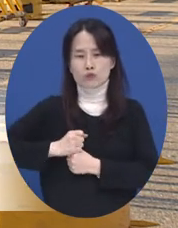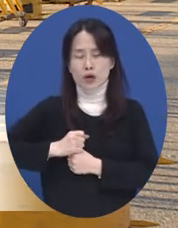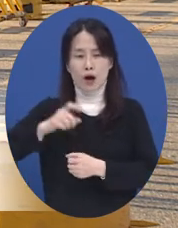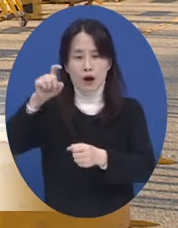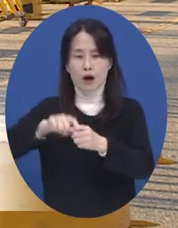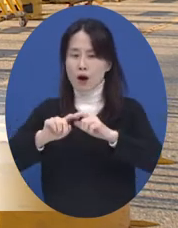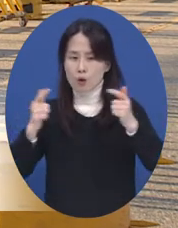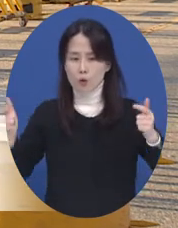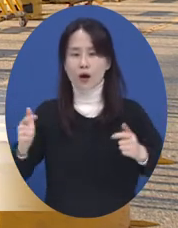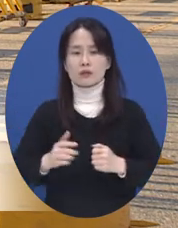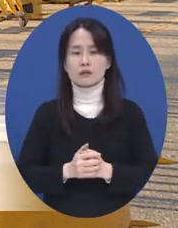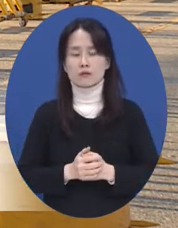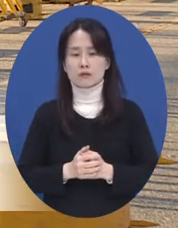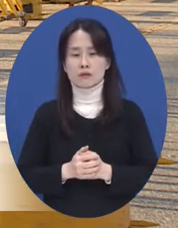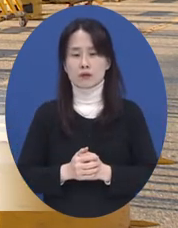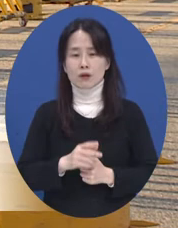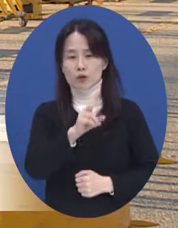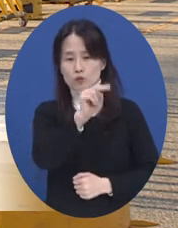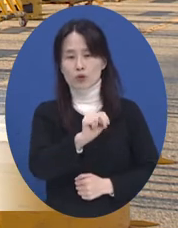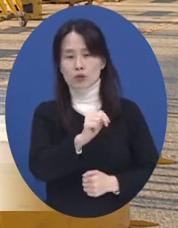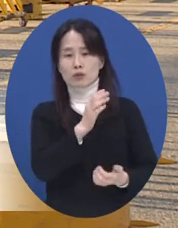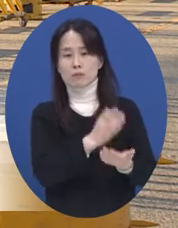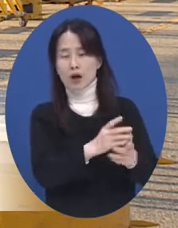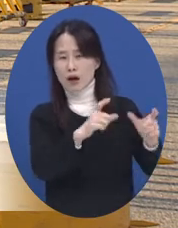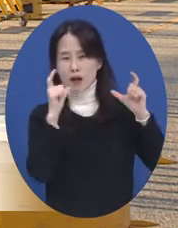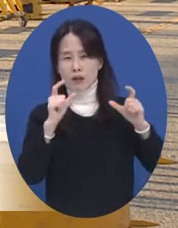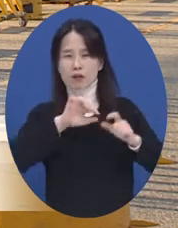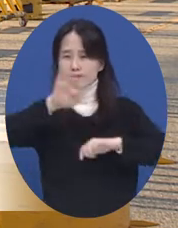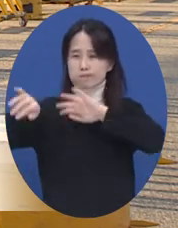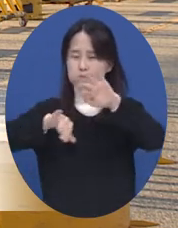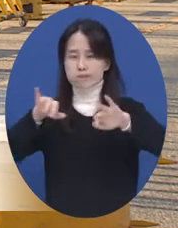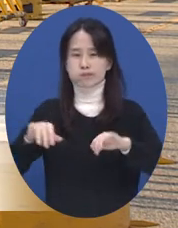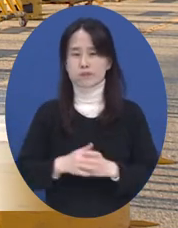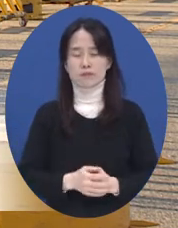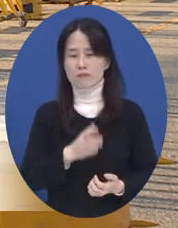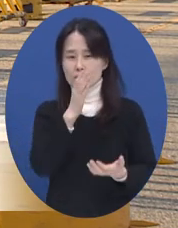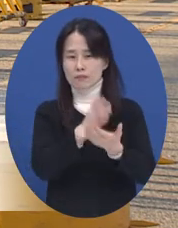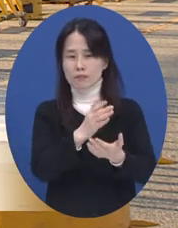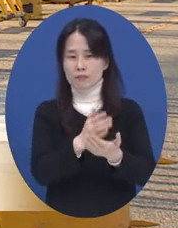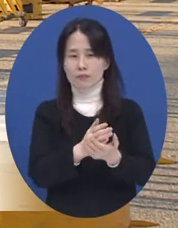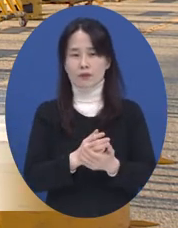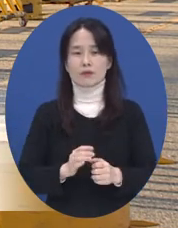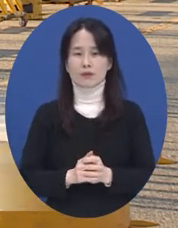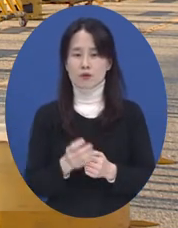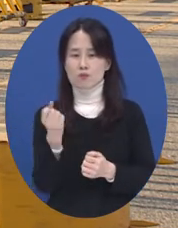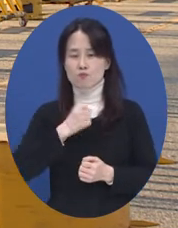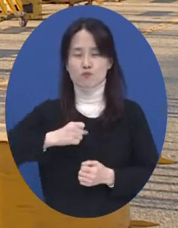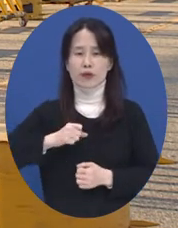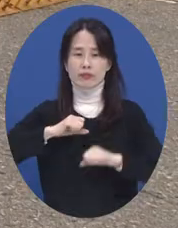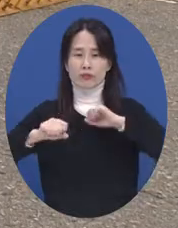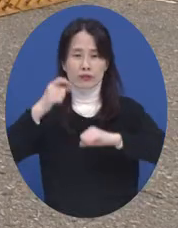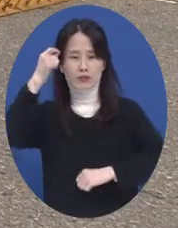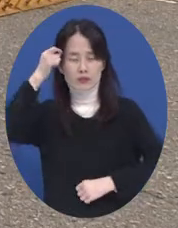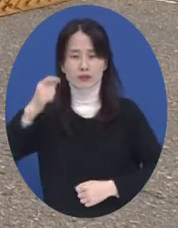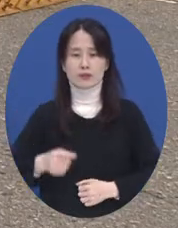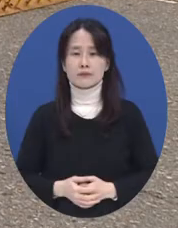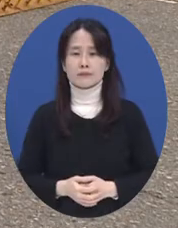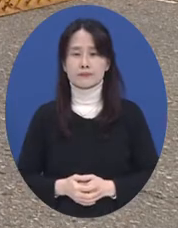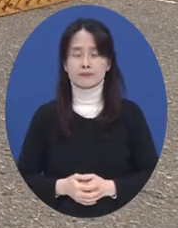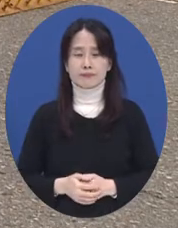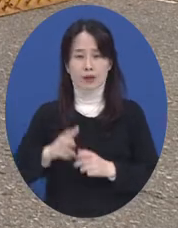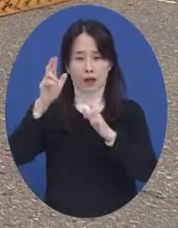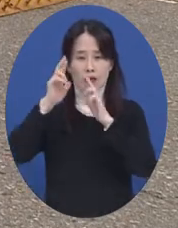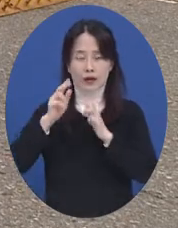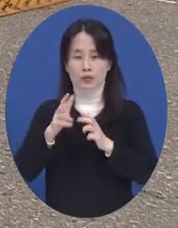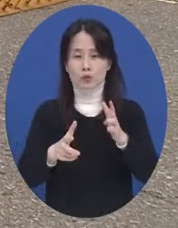승인을 또 제재를 한다는 것은 월권 행위이고 정전협정에 위반되는 행위라고 생각합니다.